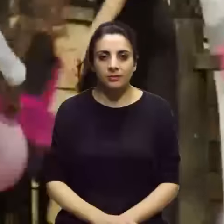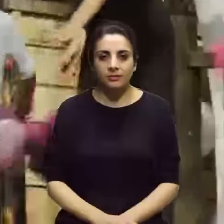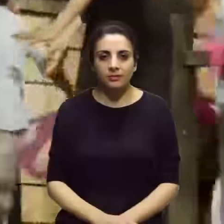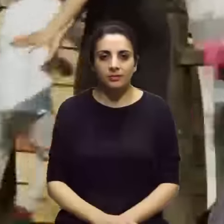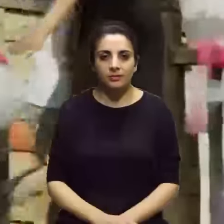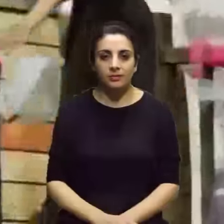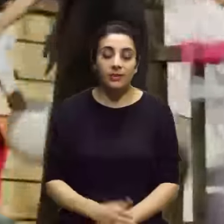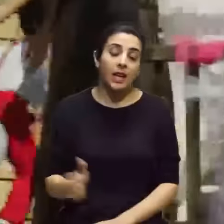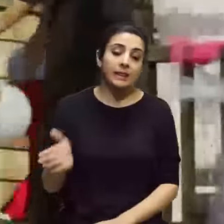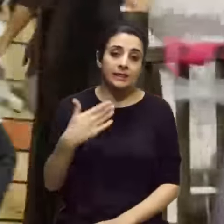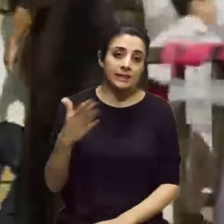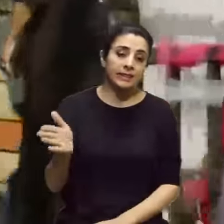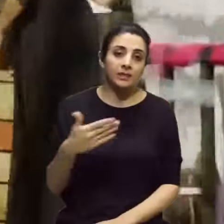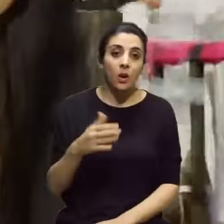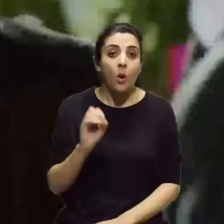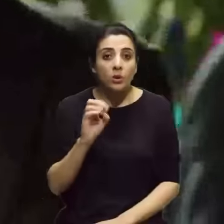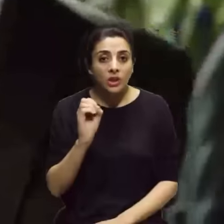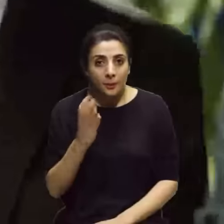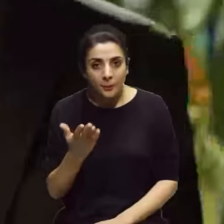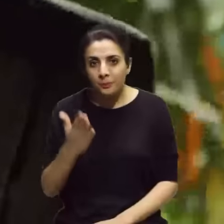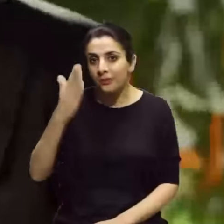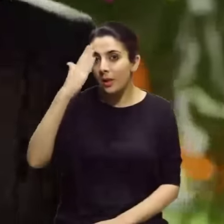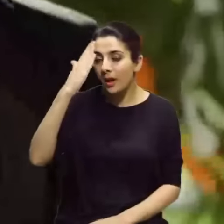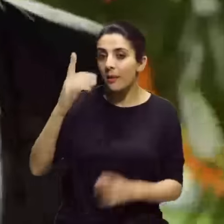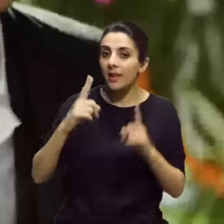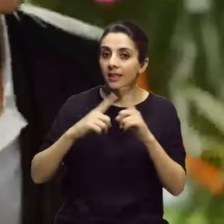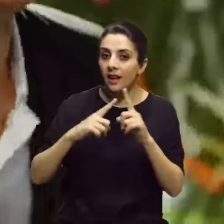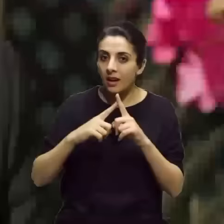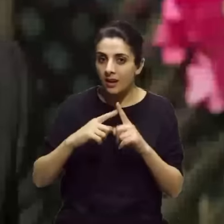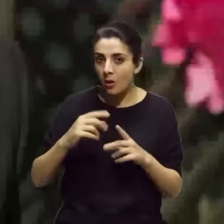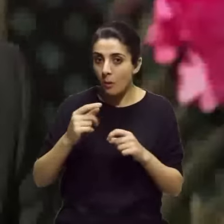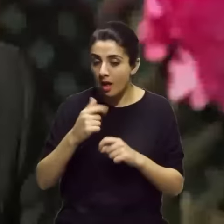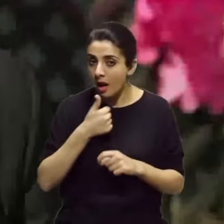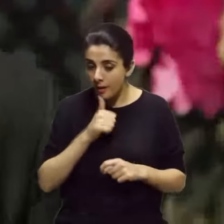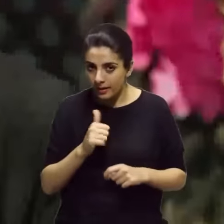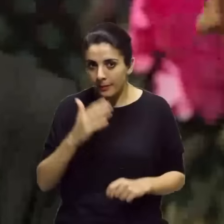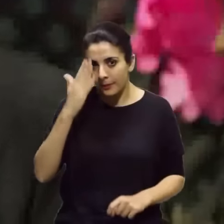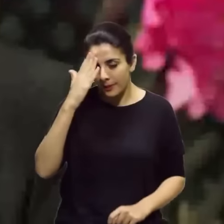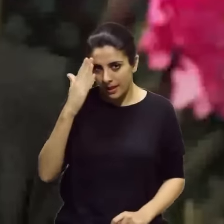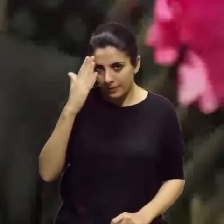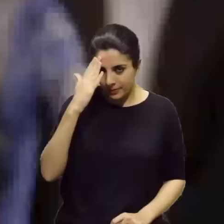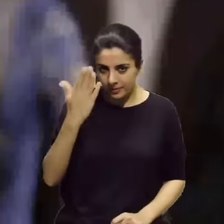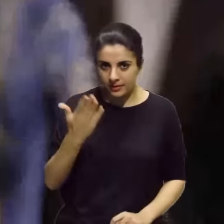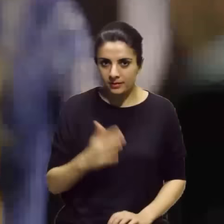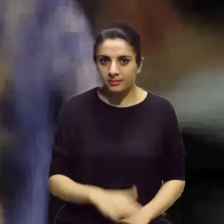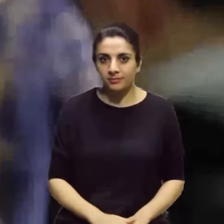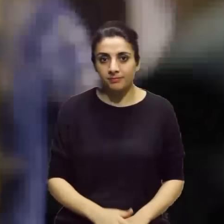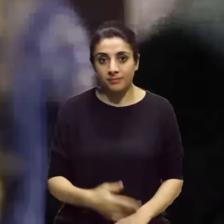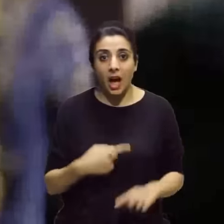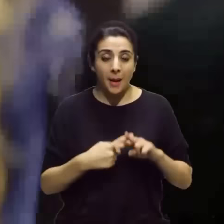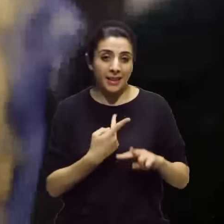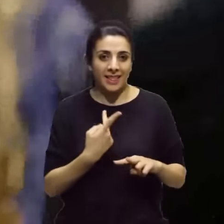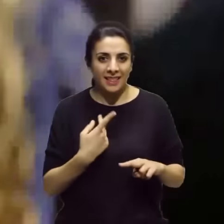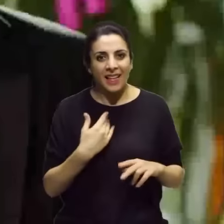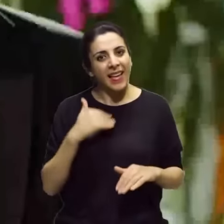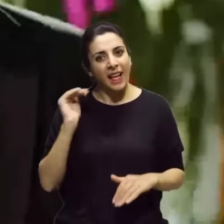bakalım, aman, hadi geçin. Hocam. Merhaba Tarık. Ömer abi. Merhaba. Merhaba hocam. Biz de Ahmet'le